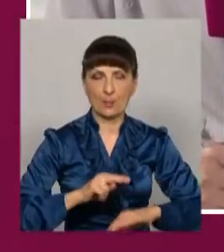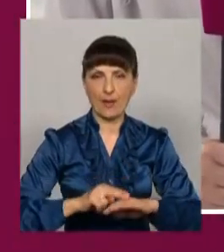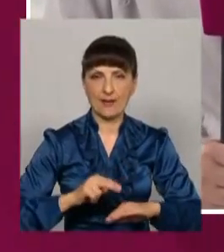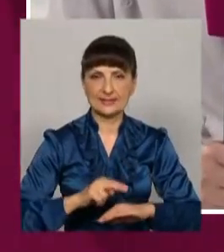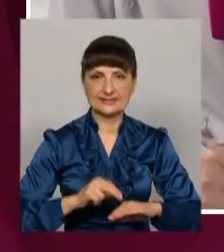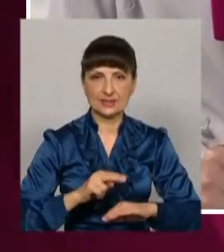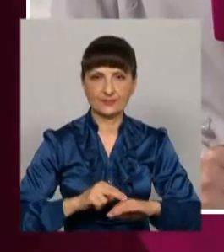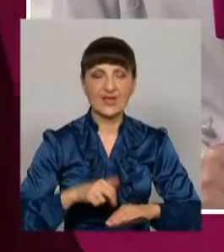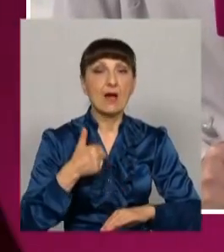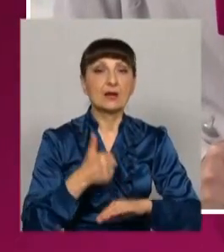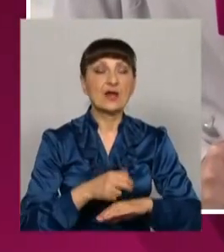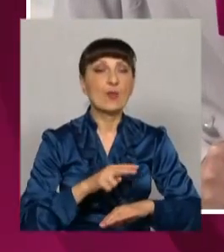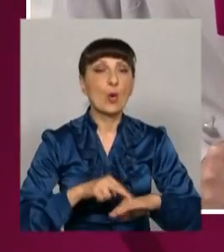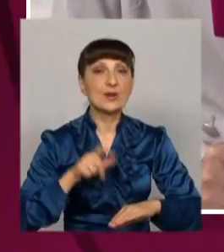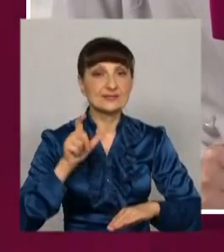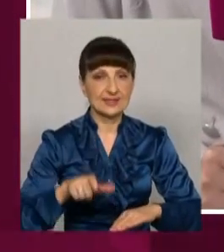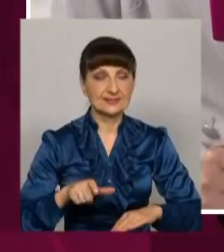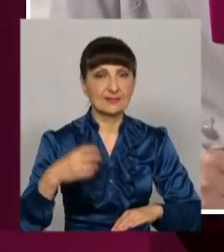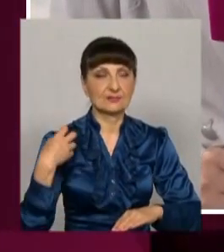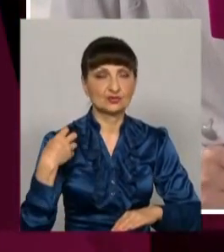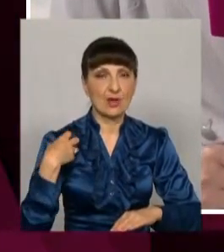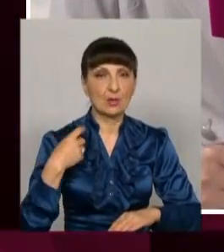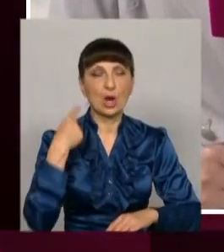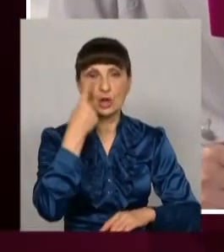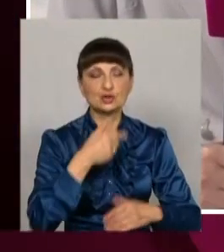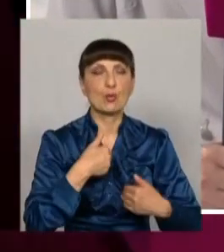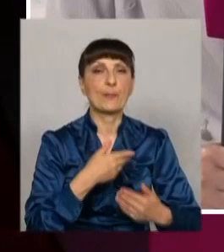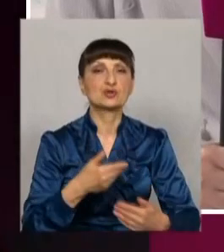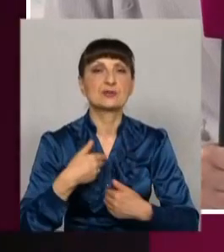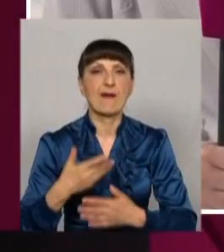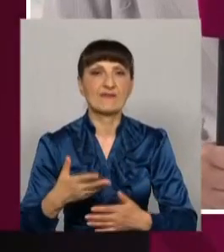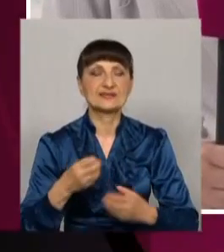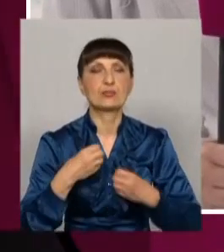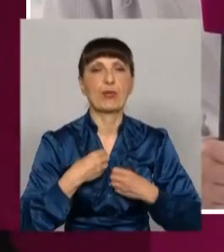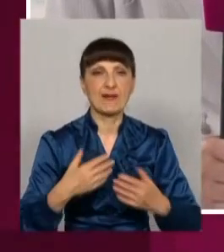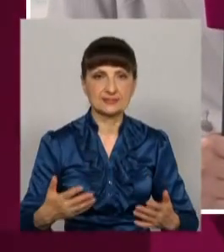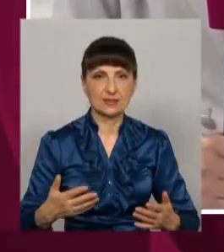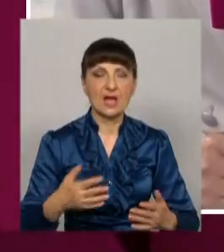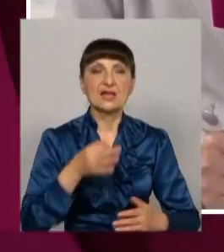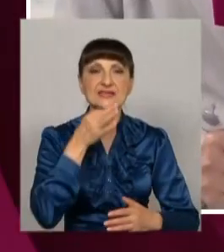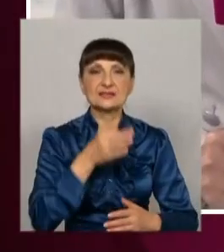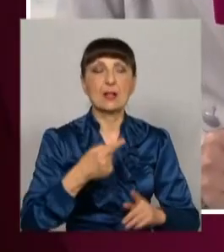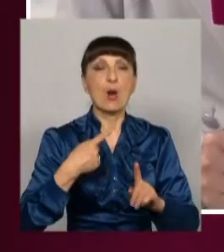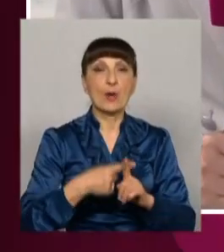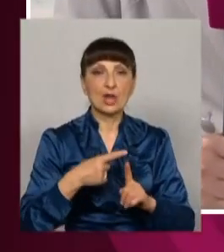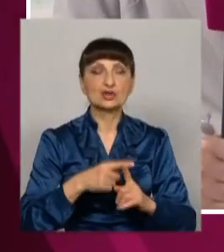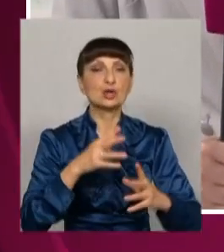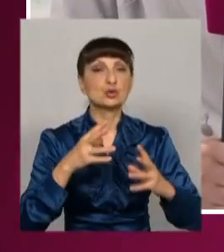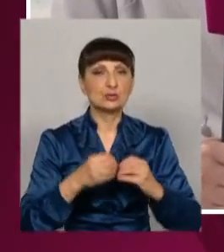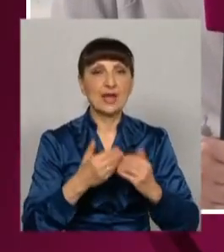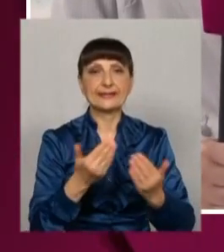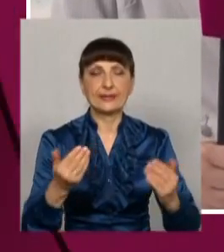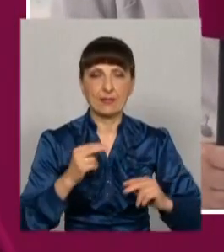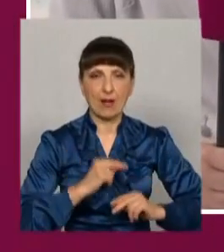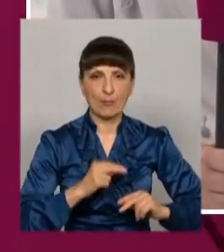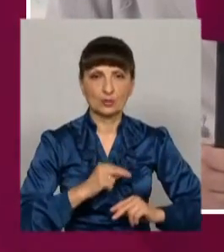органов. Главный полицейский города Канат Таймерденов лично поздравил подчиненных с праздником и отметил положительные результаты работы. К